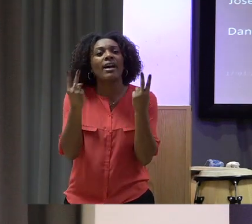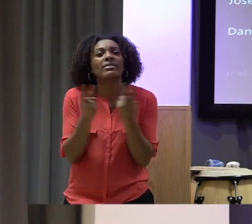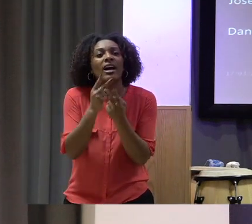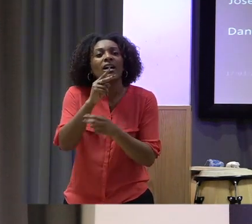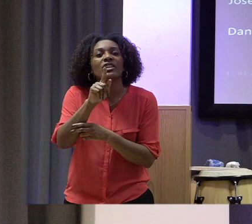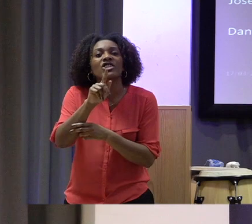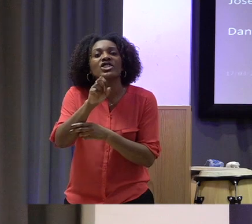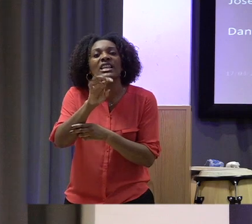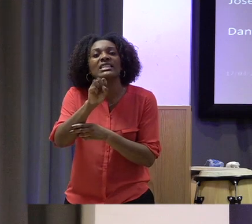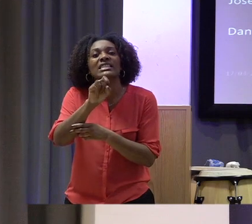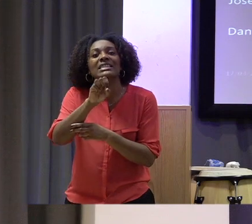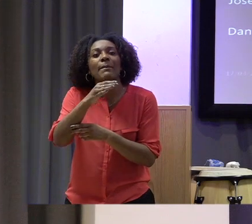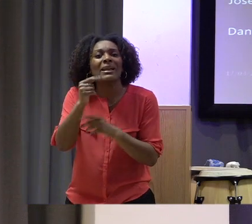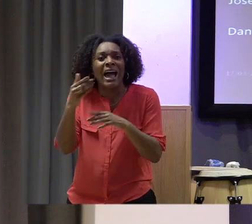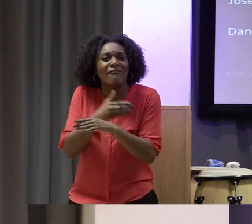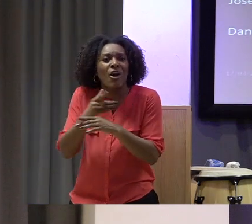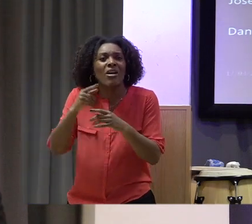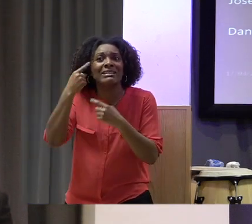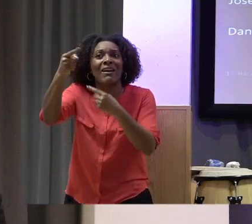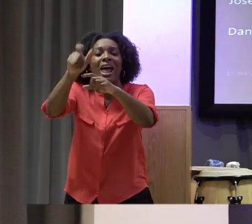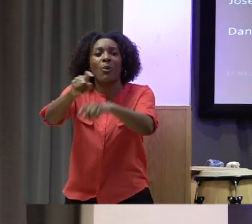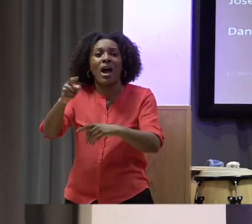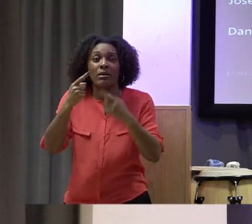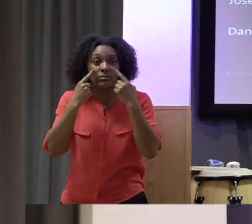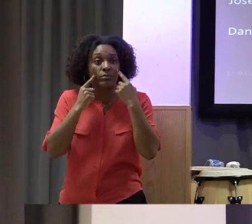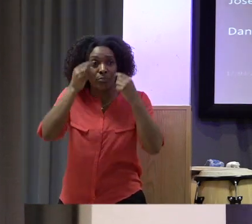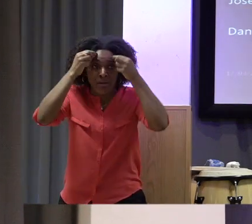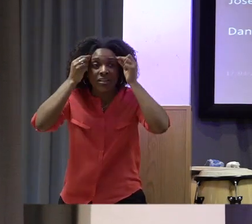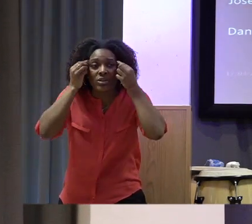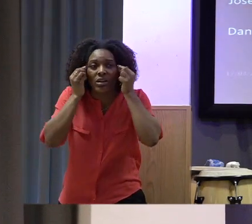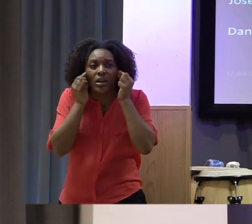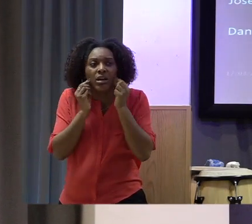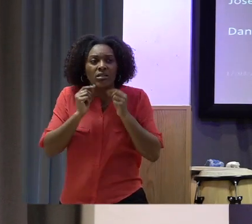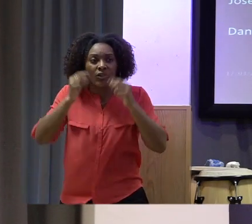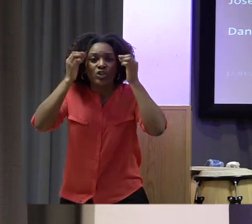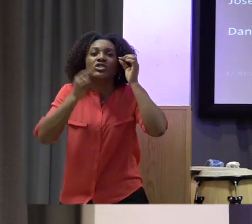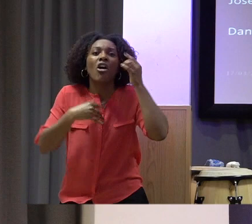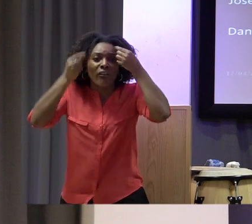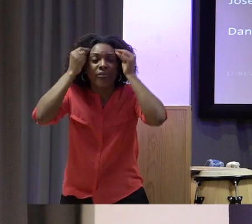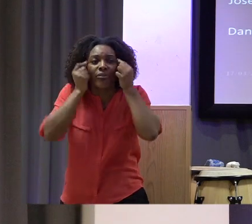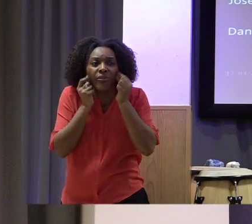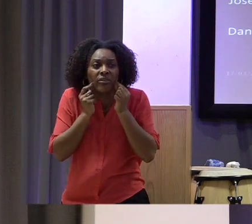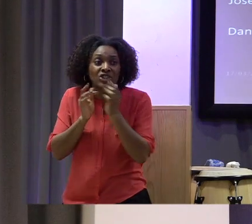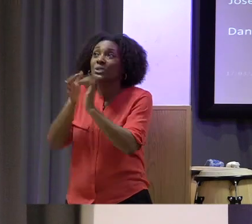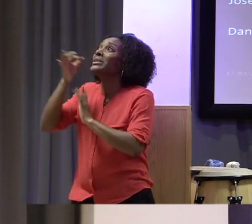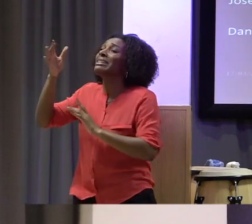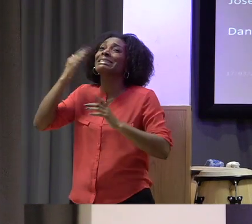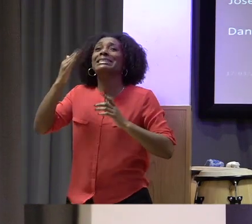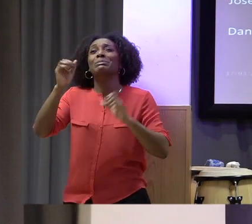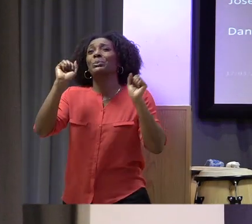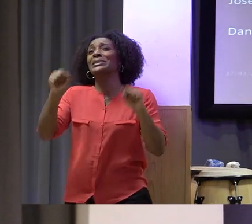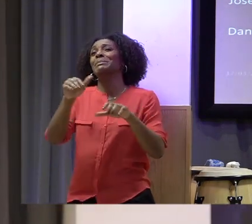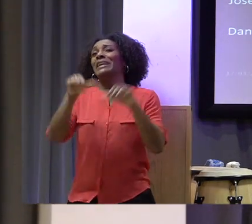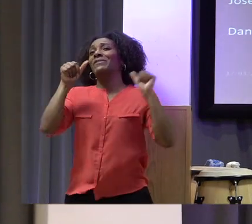dit, Seigneur, si je pouvais, si cette coupe, je pouvais l'éviter. C'était un moment difficile.